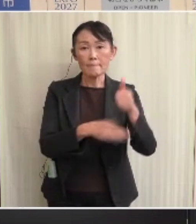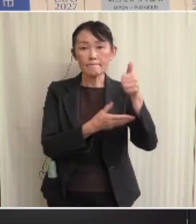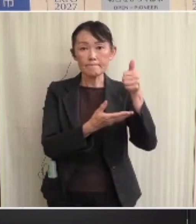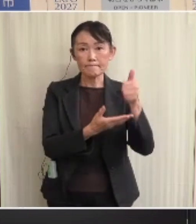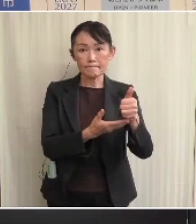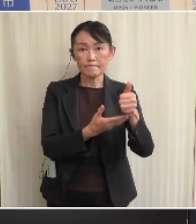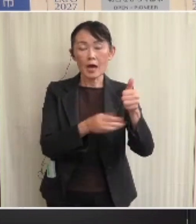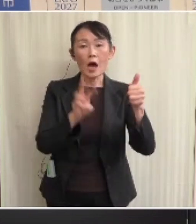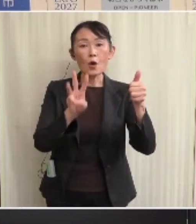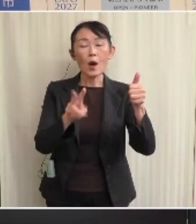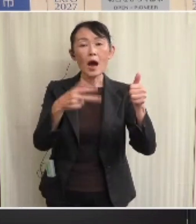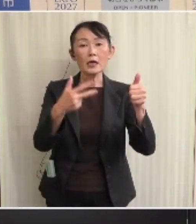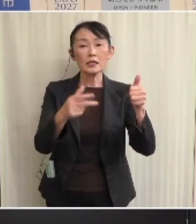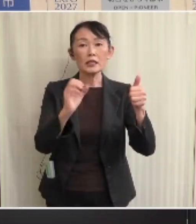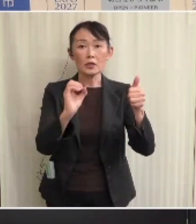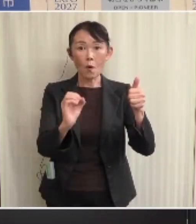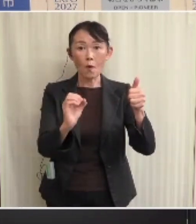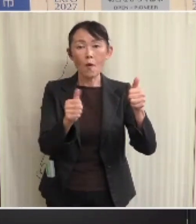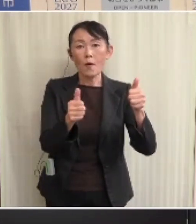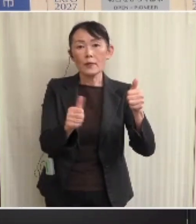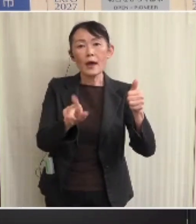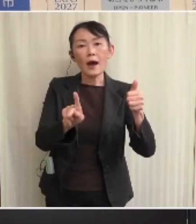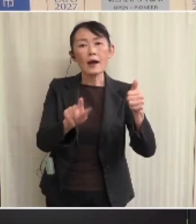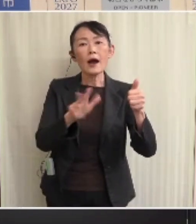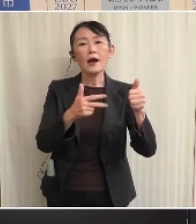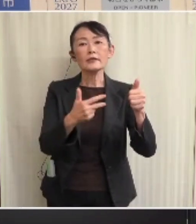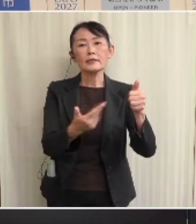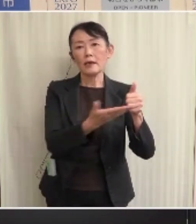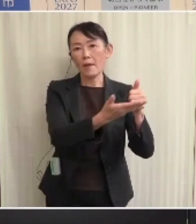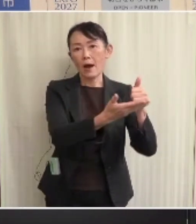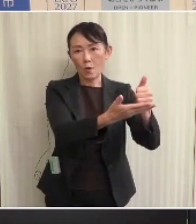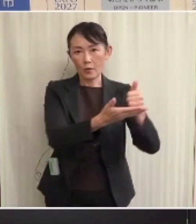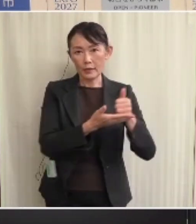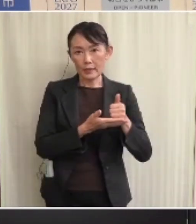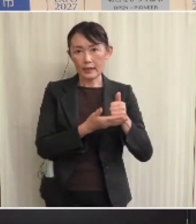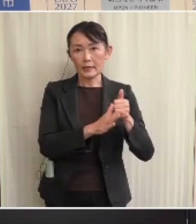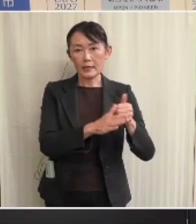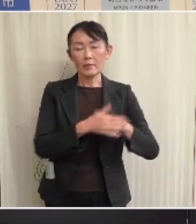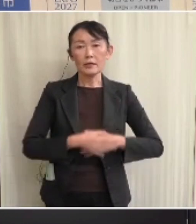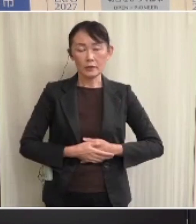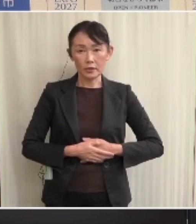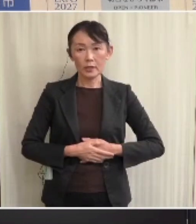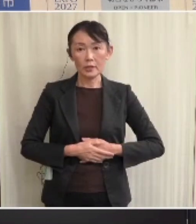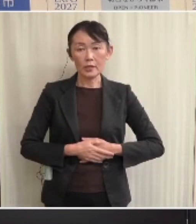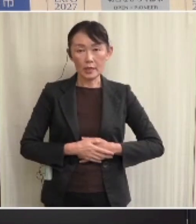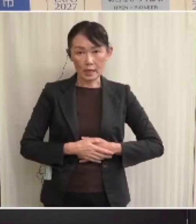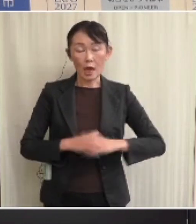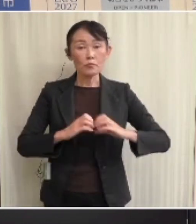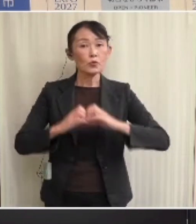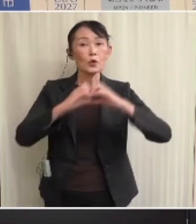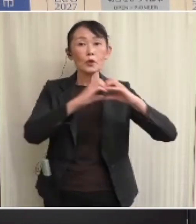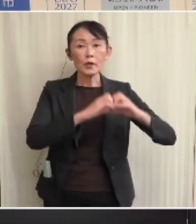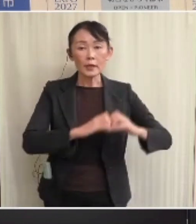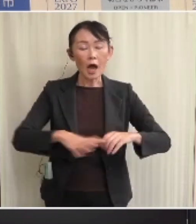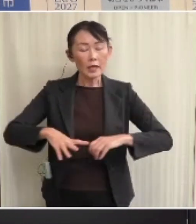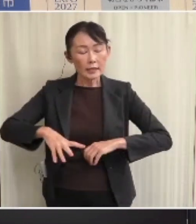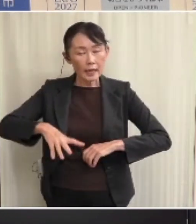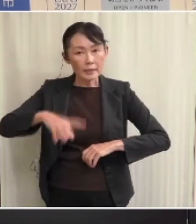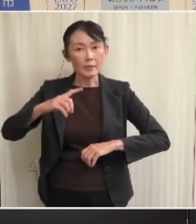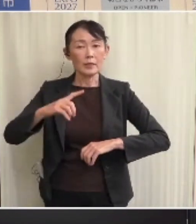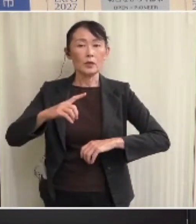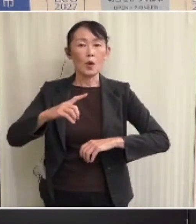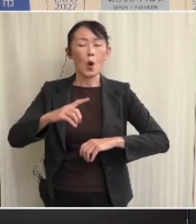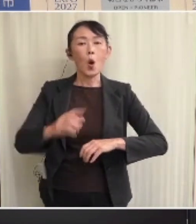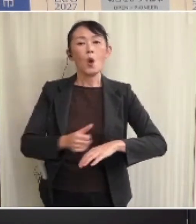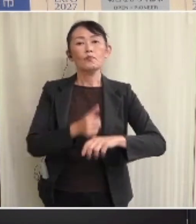隆様にお越しをいただいております。鷲尾様はですね、プリキュアの初代のプロデューサーの方でいらっしゃいます